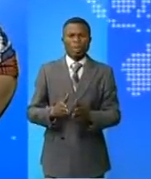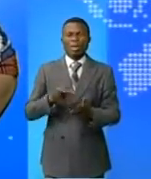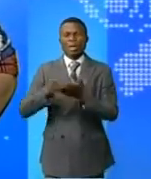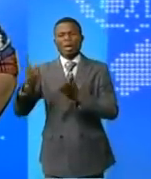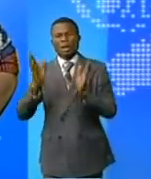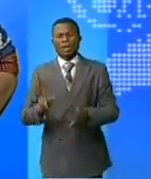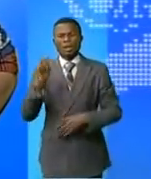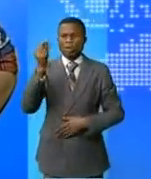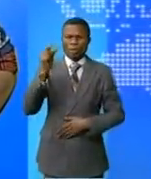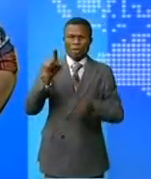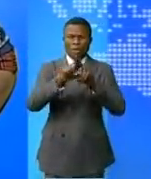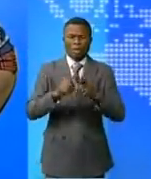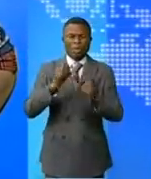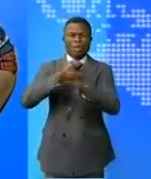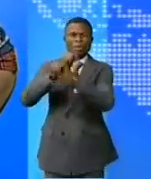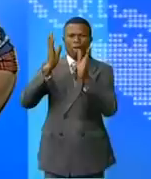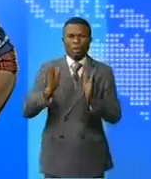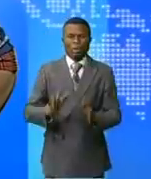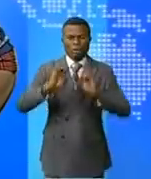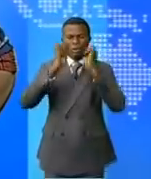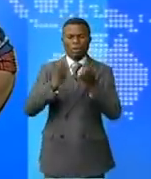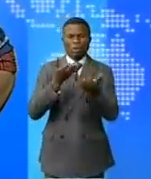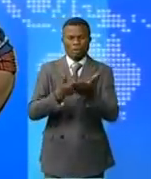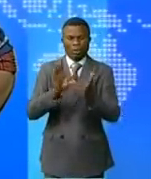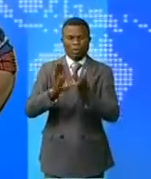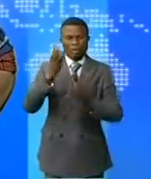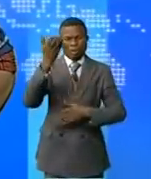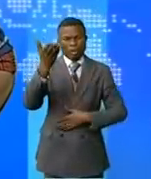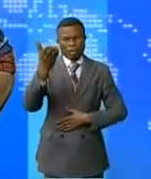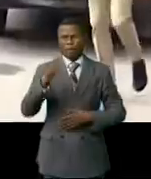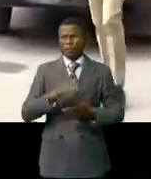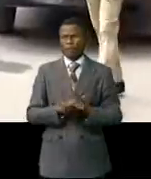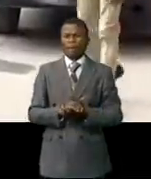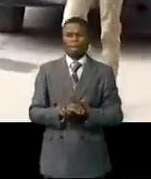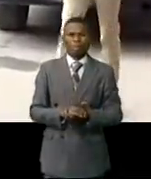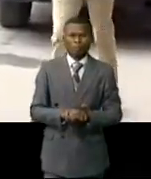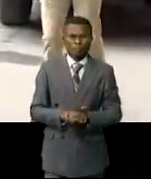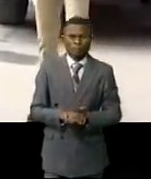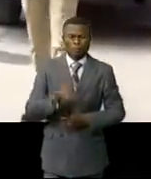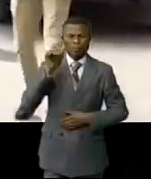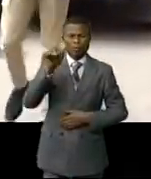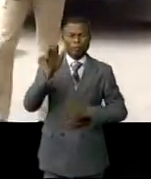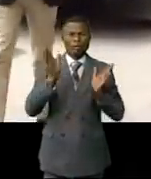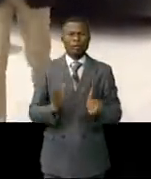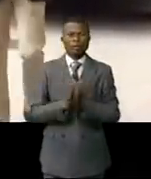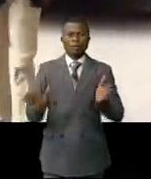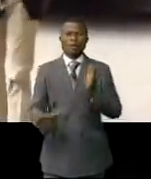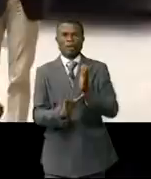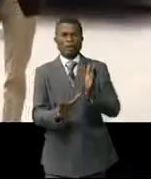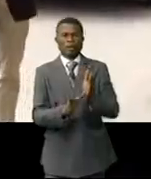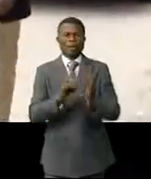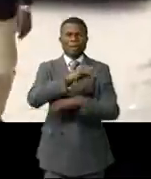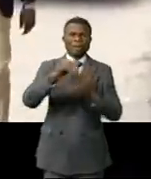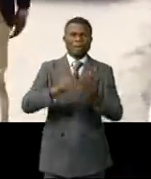de diamants et les syndicalistes de son entreprise. Nadine Futuka nous en parle. Le directeur général intérimaire du